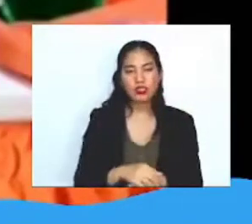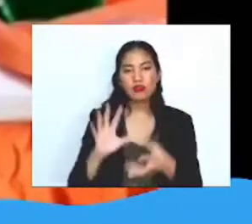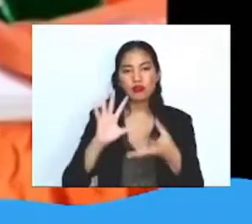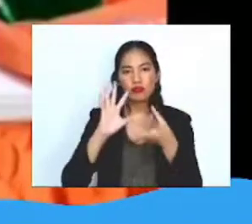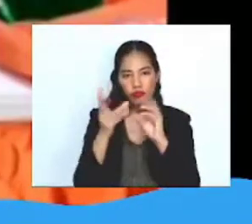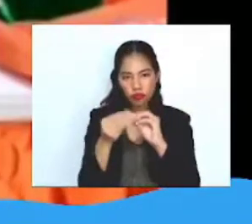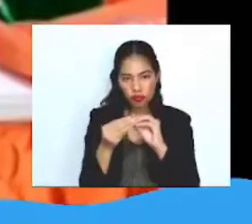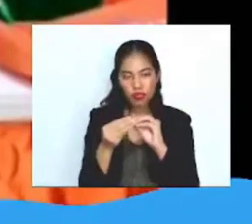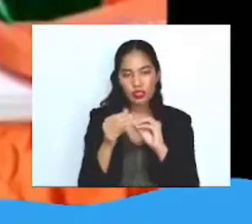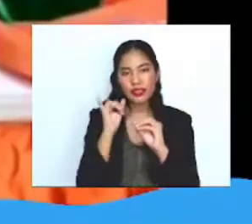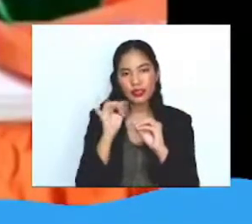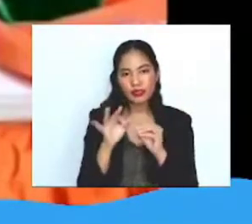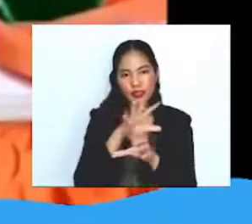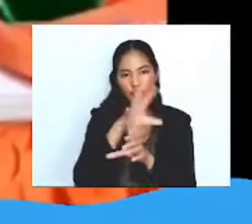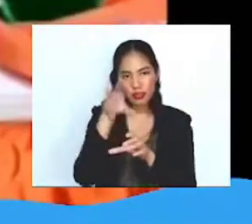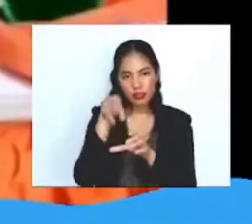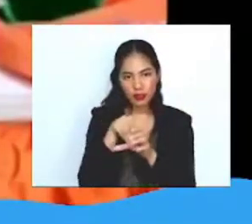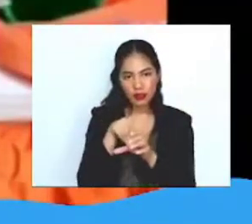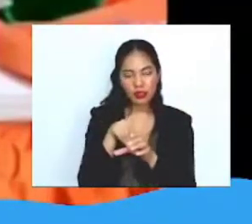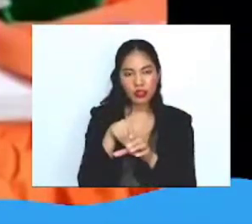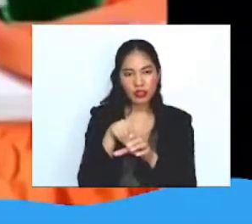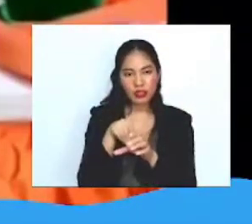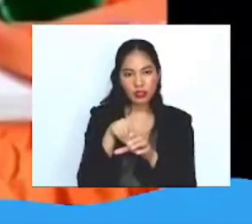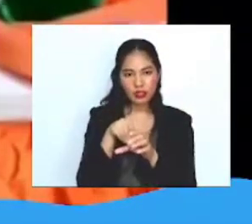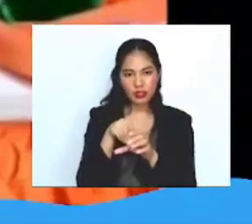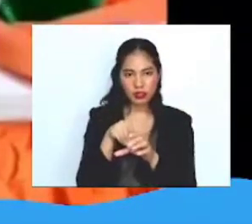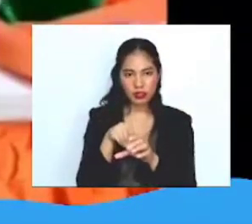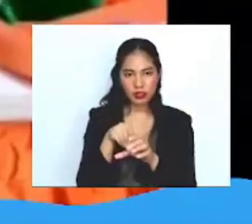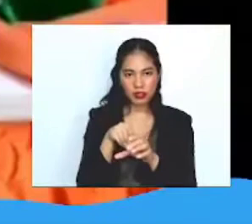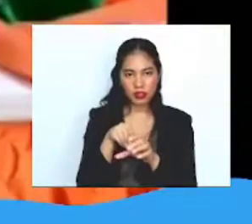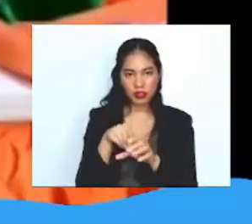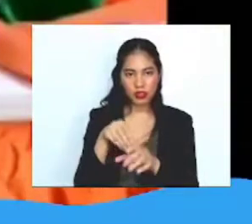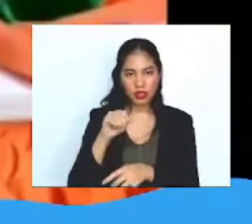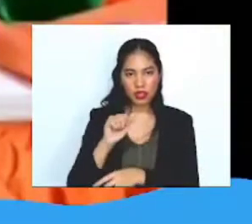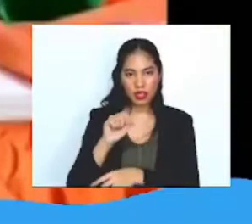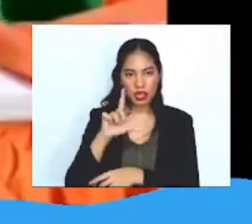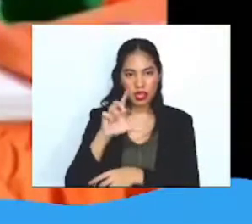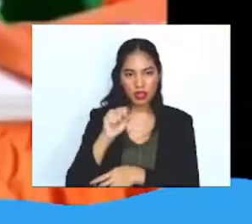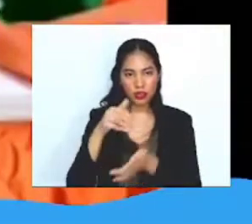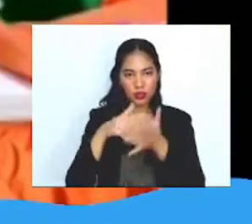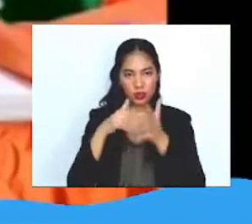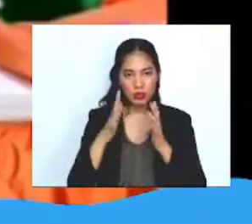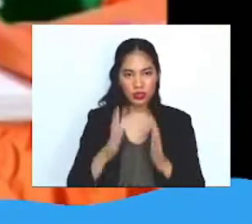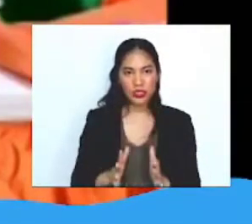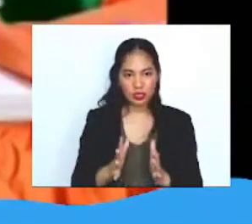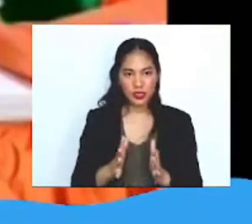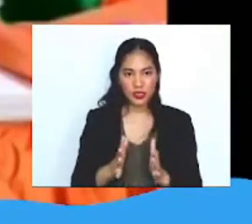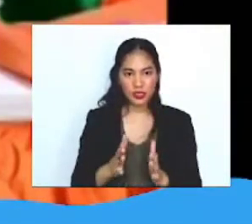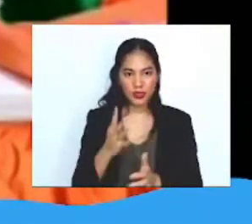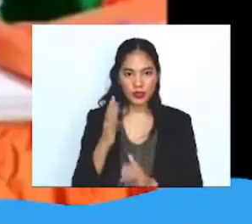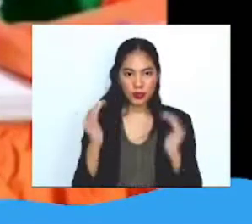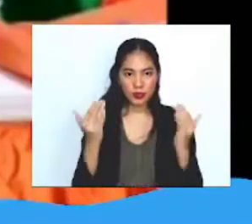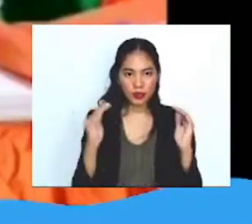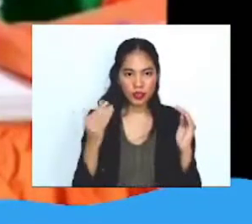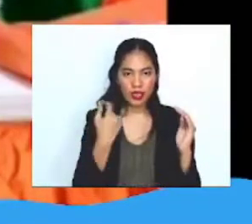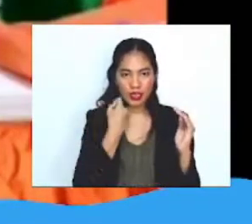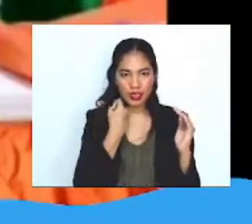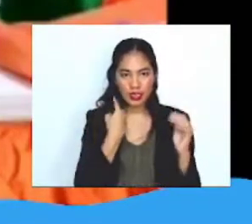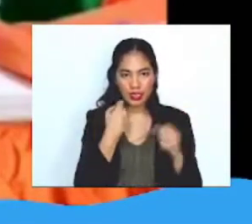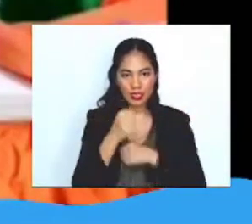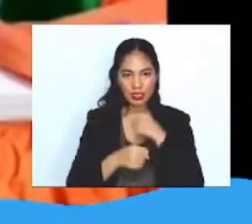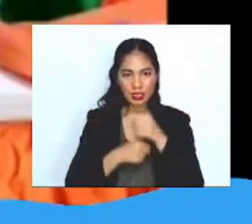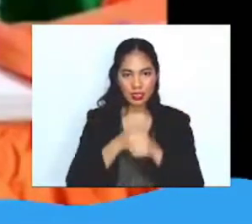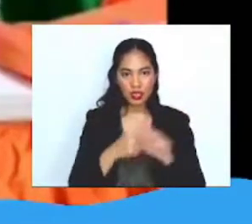pati yung ating mga IELTS learners, last year compared po this year, pati SPED,